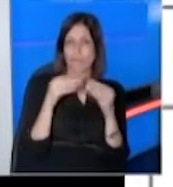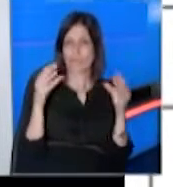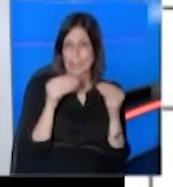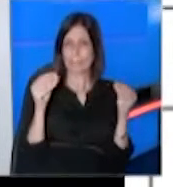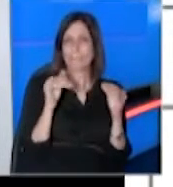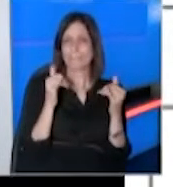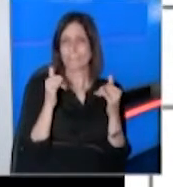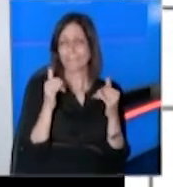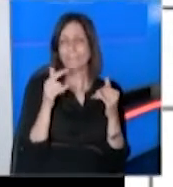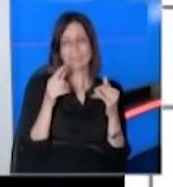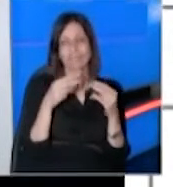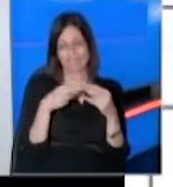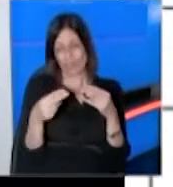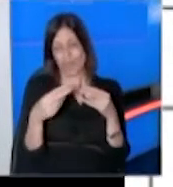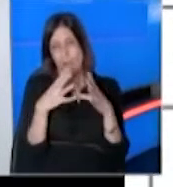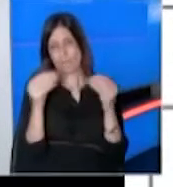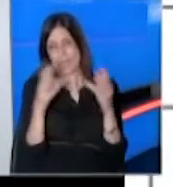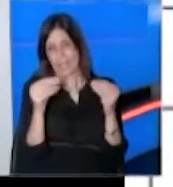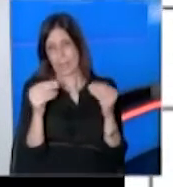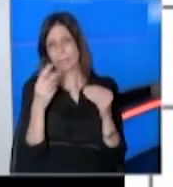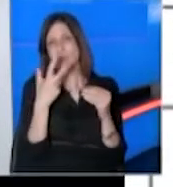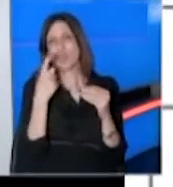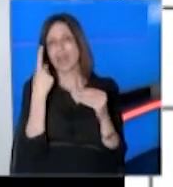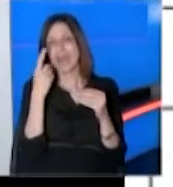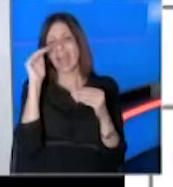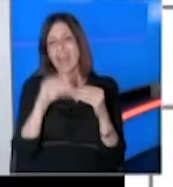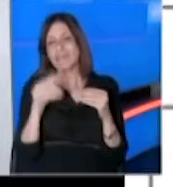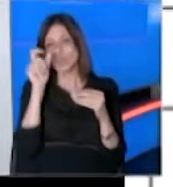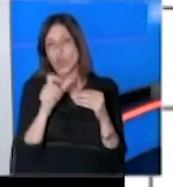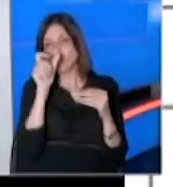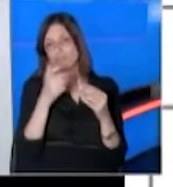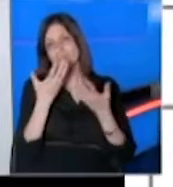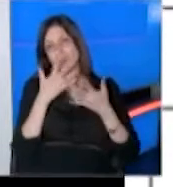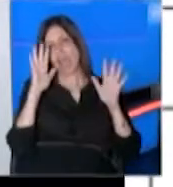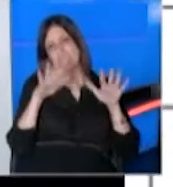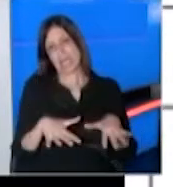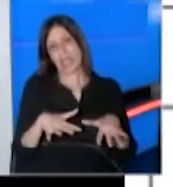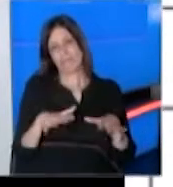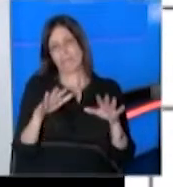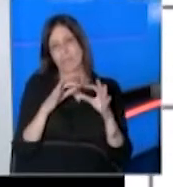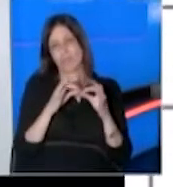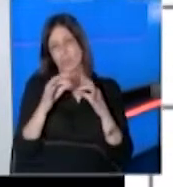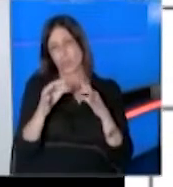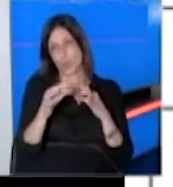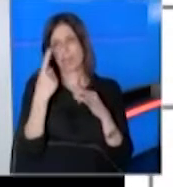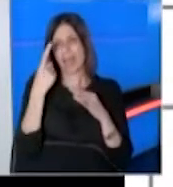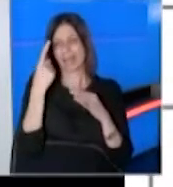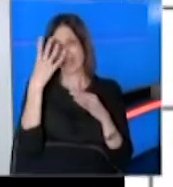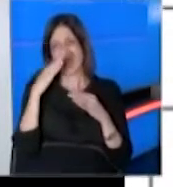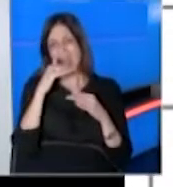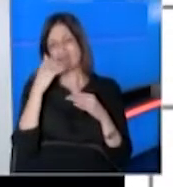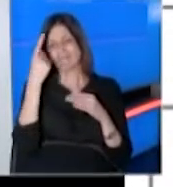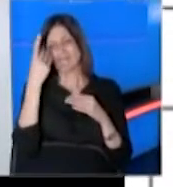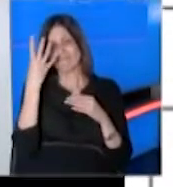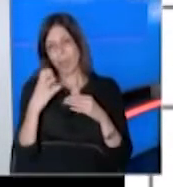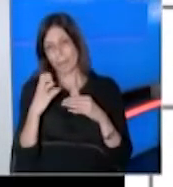זה המועצה שגובלת באופקים, אופקים, 31,000 תושבים, 10,000 דונם, 1/40. כן, אני מנסה...